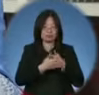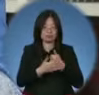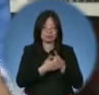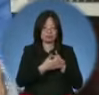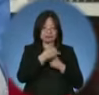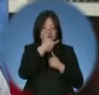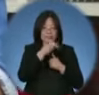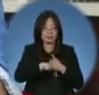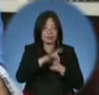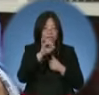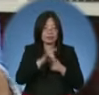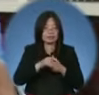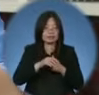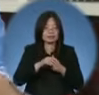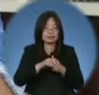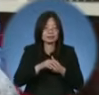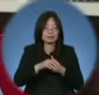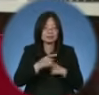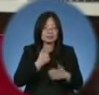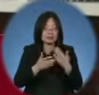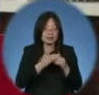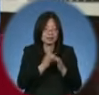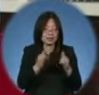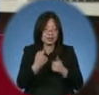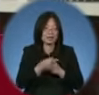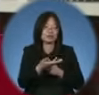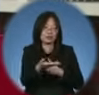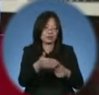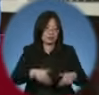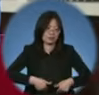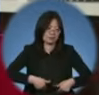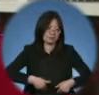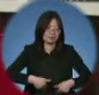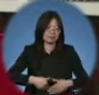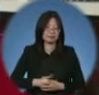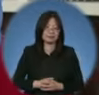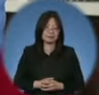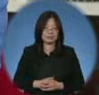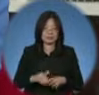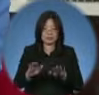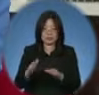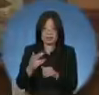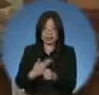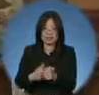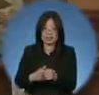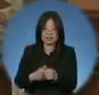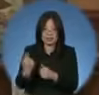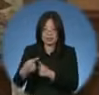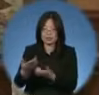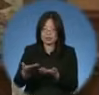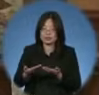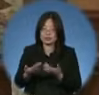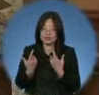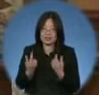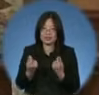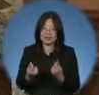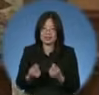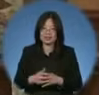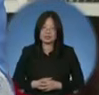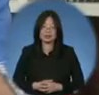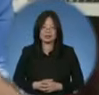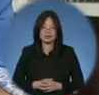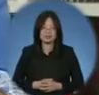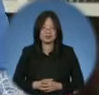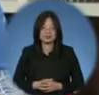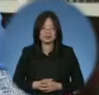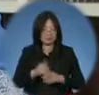도와주고 먼저 갔던 사람이 알려주고 이래야죠. 오늘 선생님이 그런 걸 알려주신 게 아닌가 싶어요.